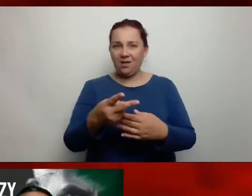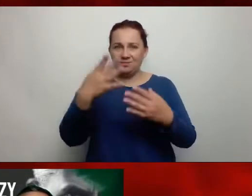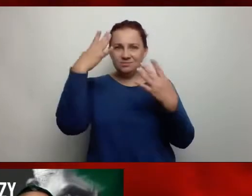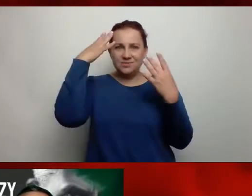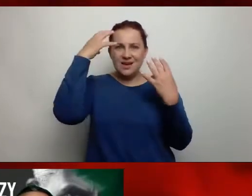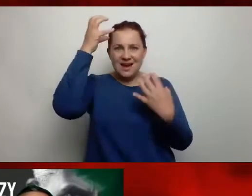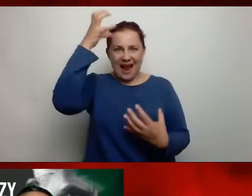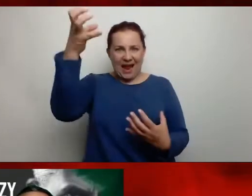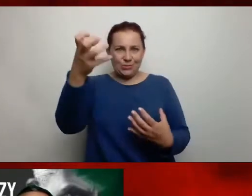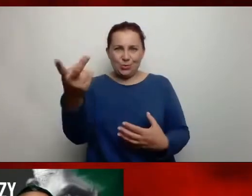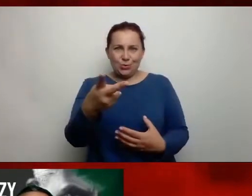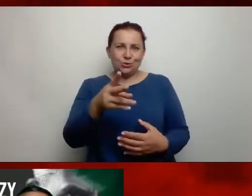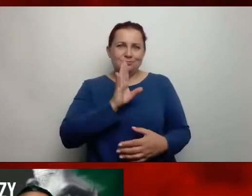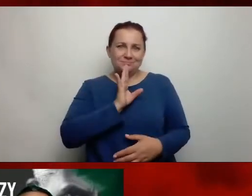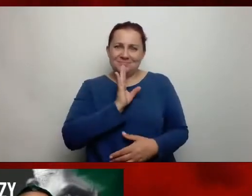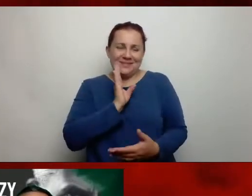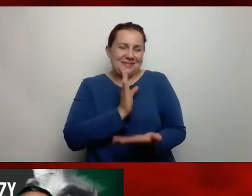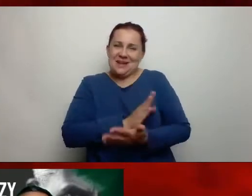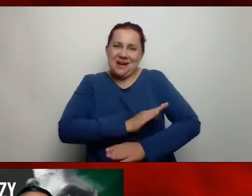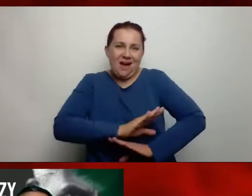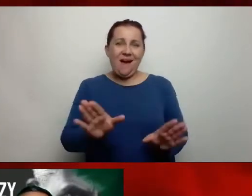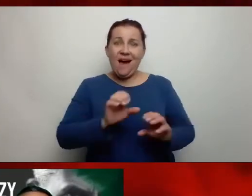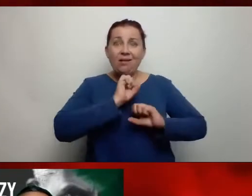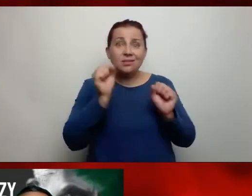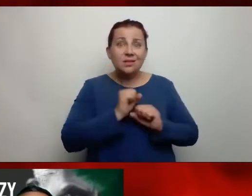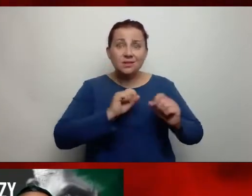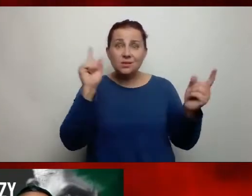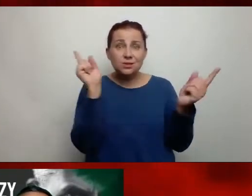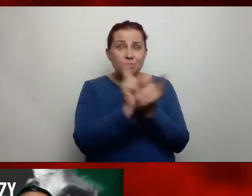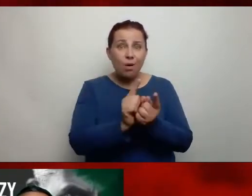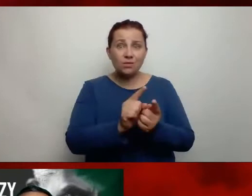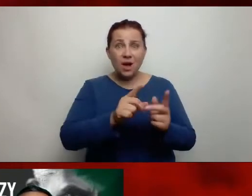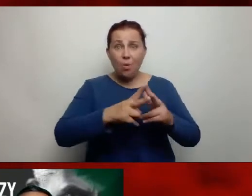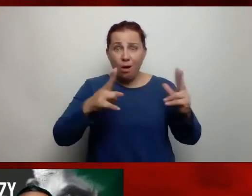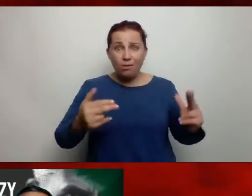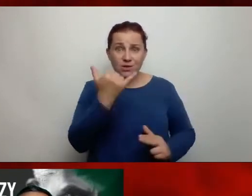on i właściwie nigdy nie spotkał się w dzieciństwie z takim